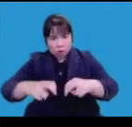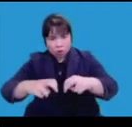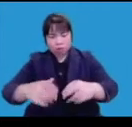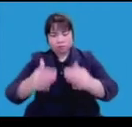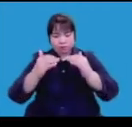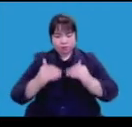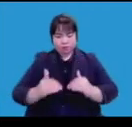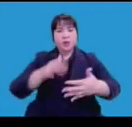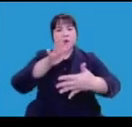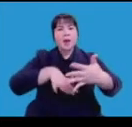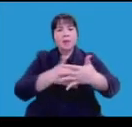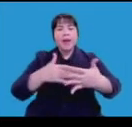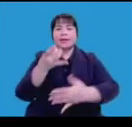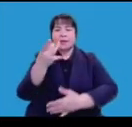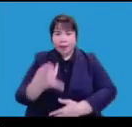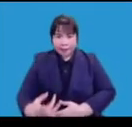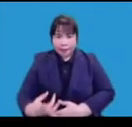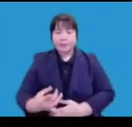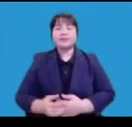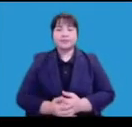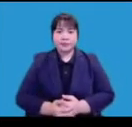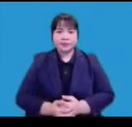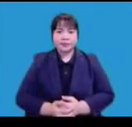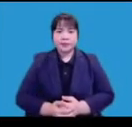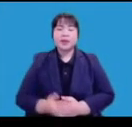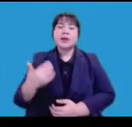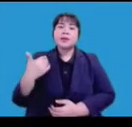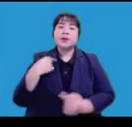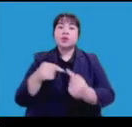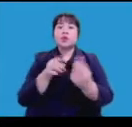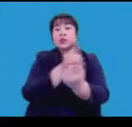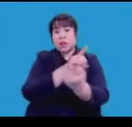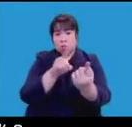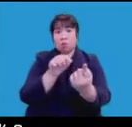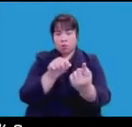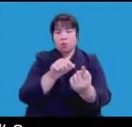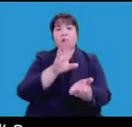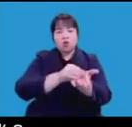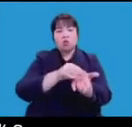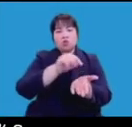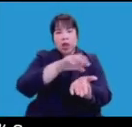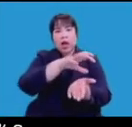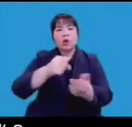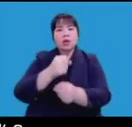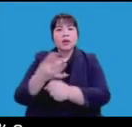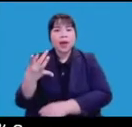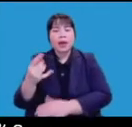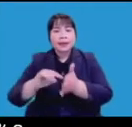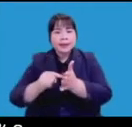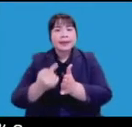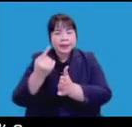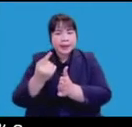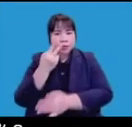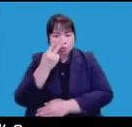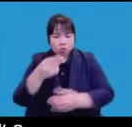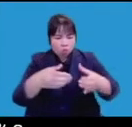ควรออกมาเป็นนโยบายไงบ้างนะครับภาคอื่นๆนะครับภาคสังคมเนี่ยท่านก็สามารถใช้ข้อมูลทีมแบบเนี่ยเป็นจุดเริ่มต้นในการ